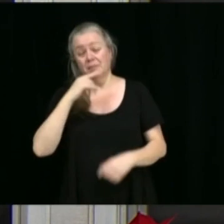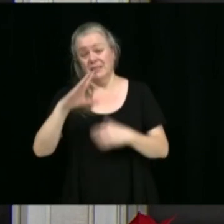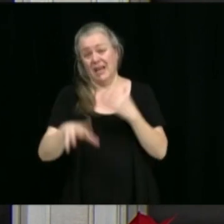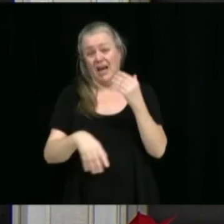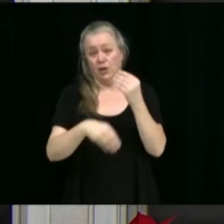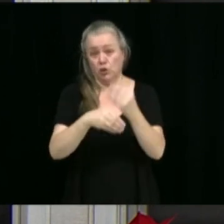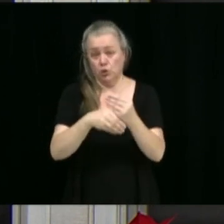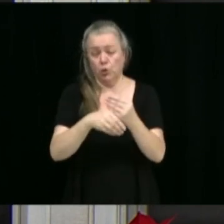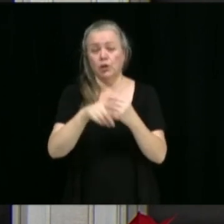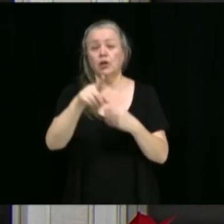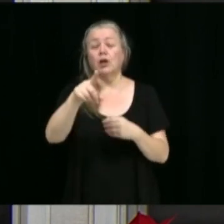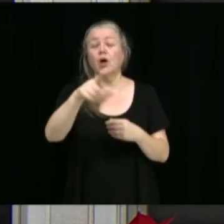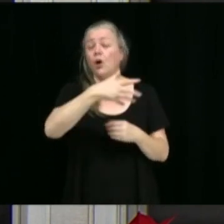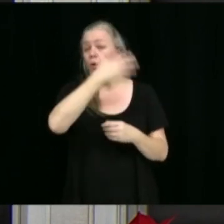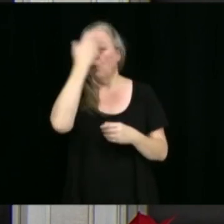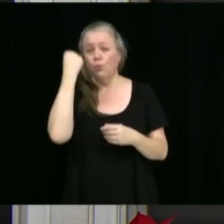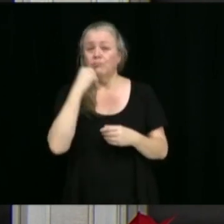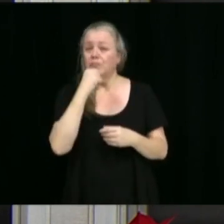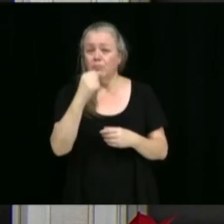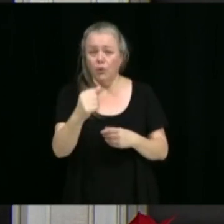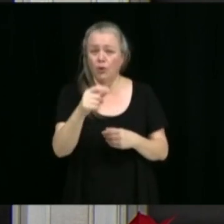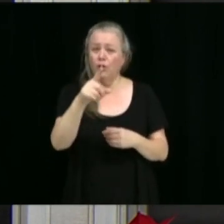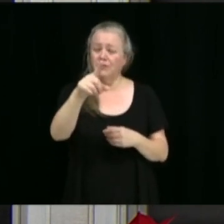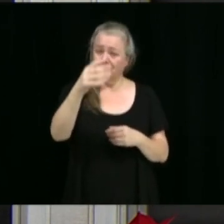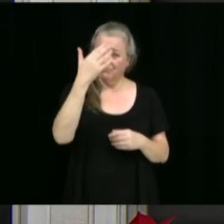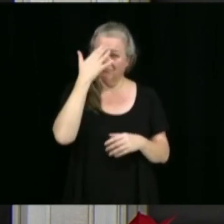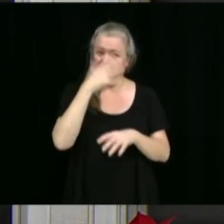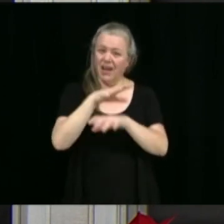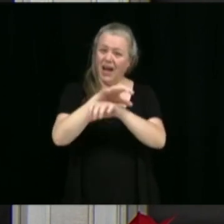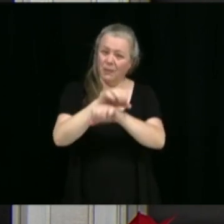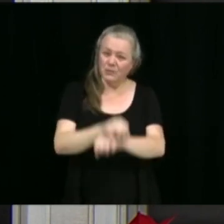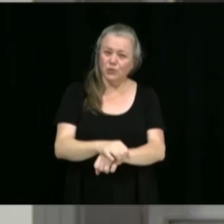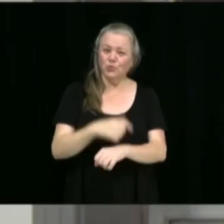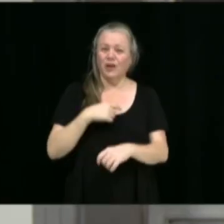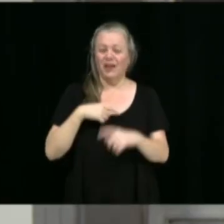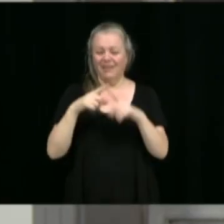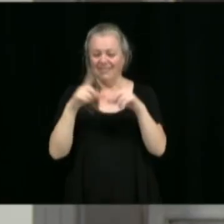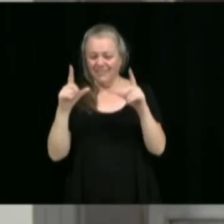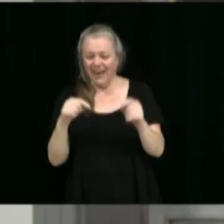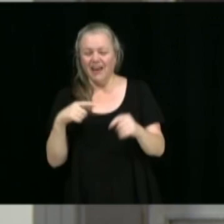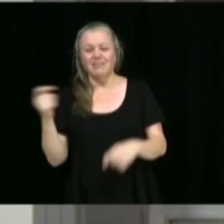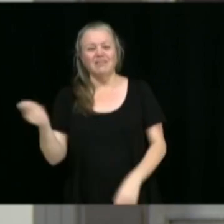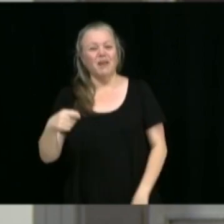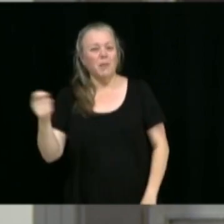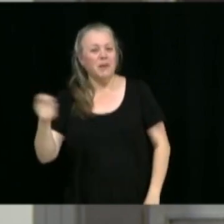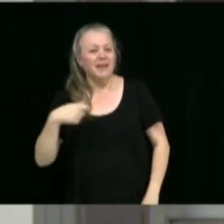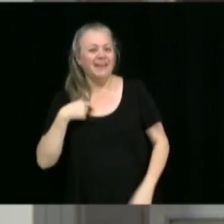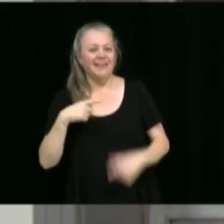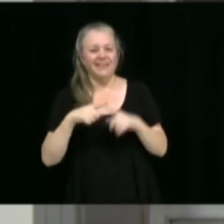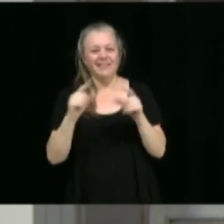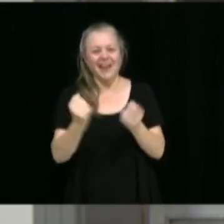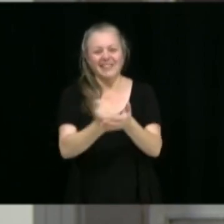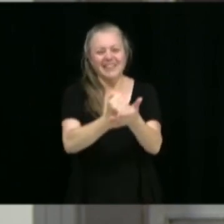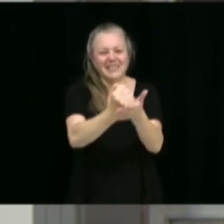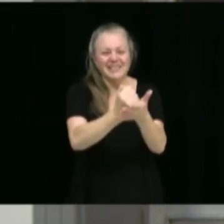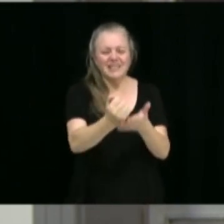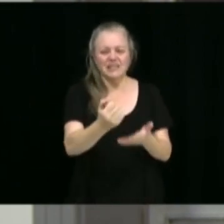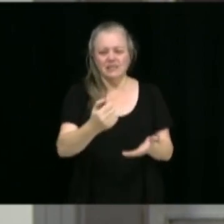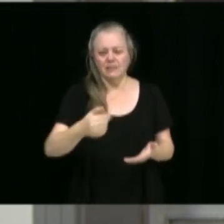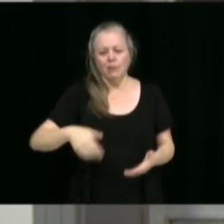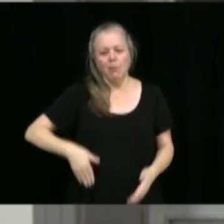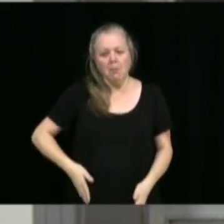James, je voudrais faire penser aux citoyens. On est habitués, là, les cartes débit, nos cartes de crédit, on a rarement de la monnaie dans